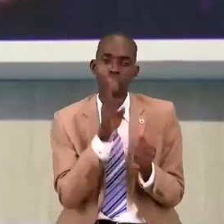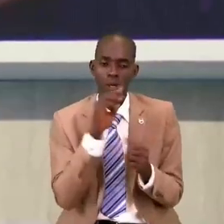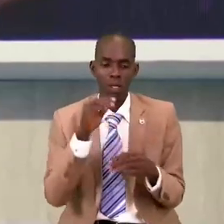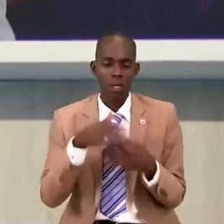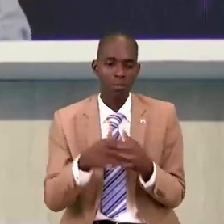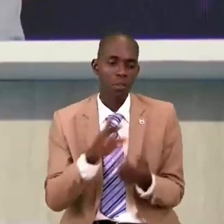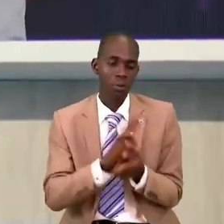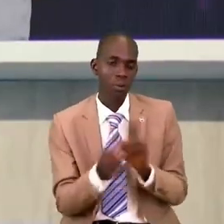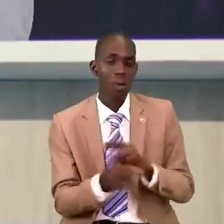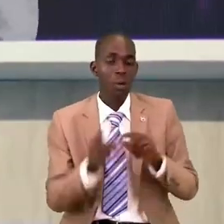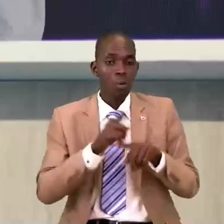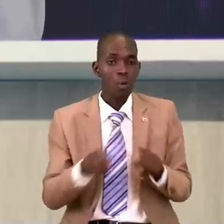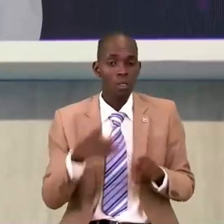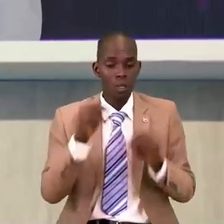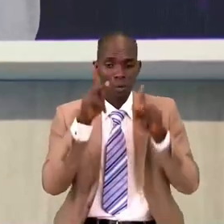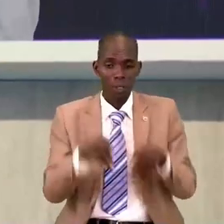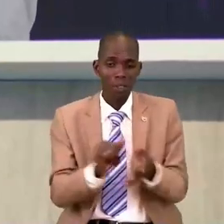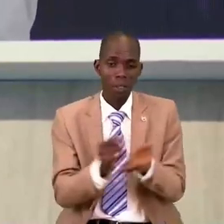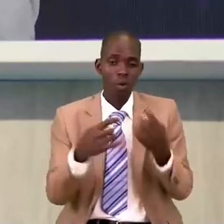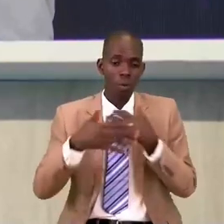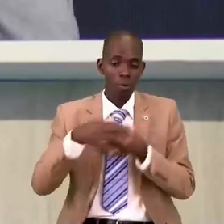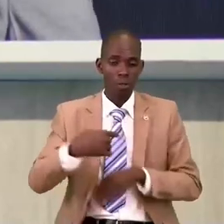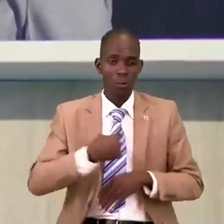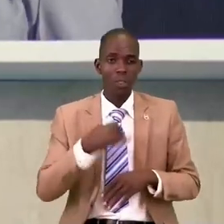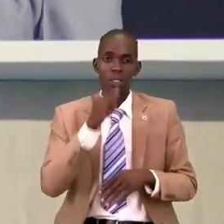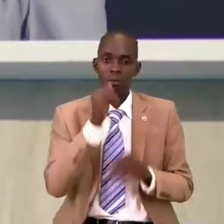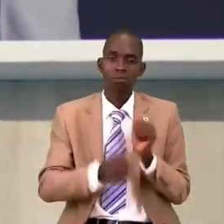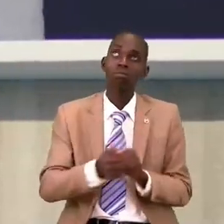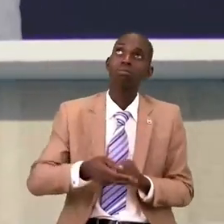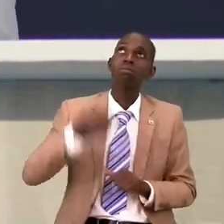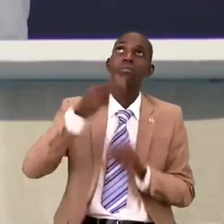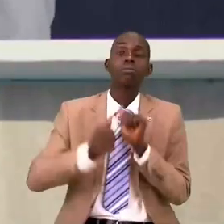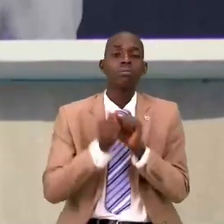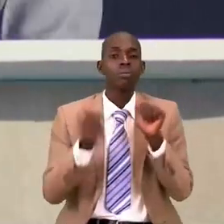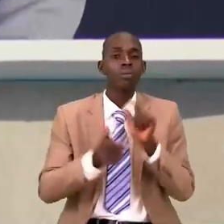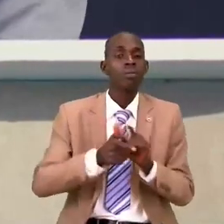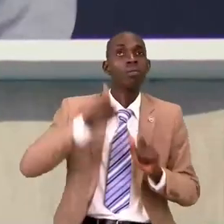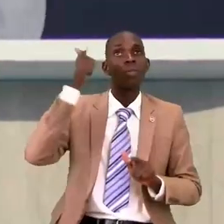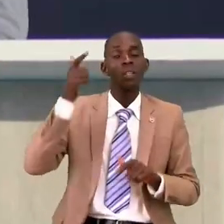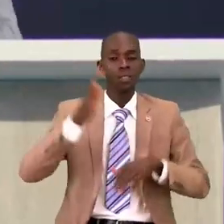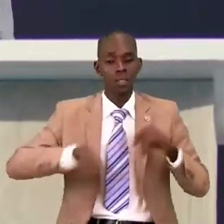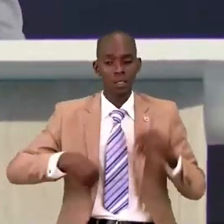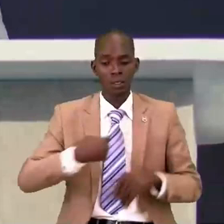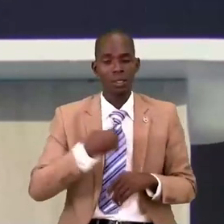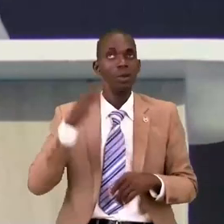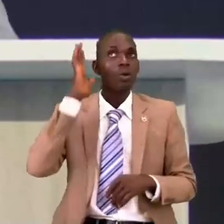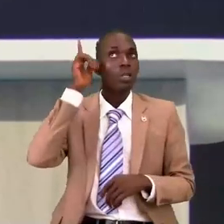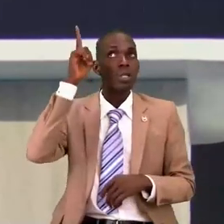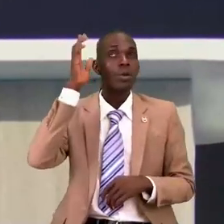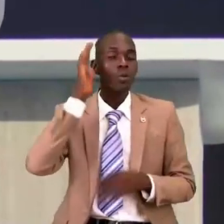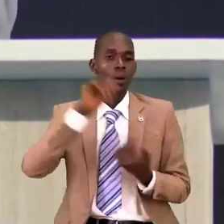moi. Il vous baptisera du Saint-Esprit et de feu. Et pour que vous puissiez avoir cette